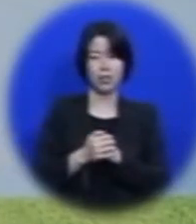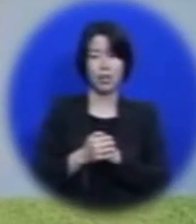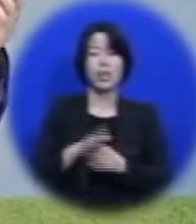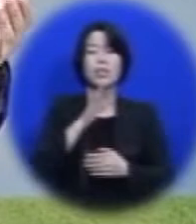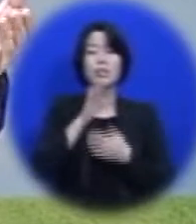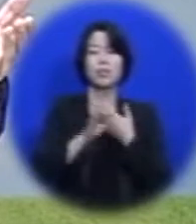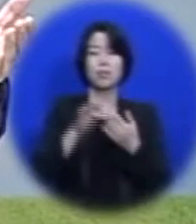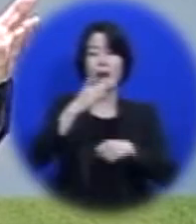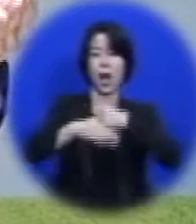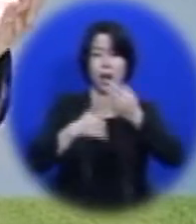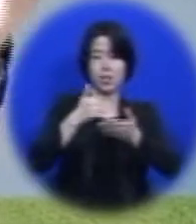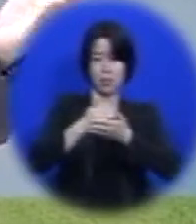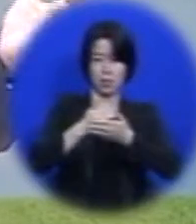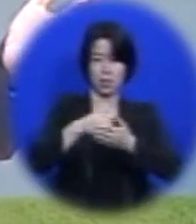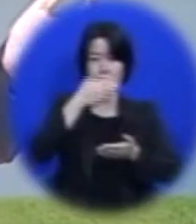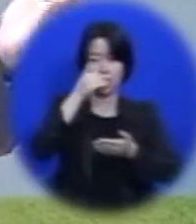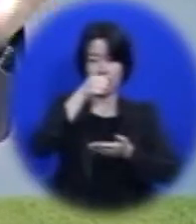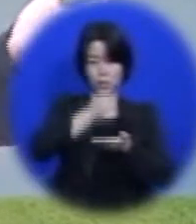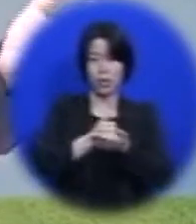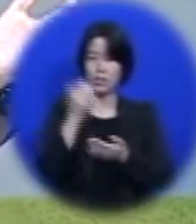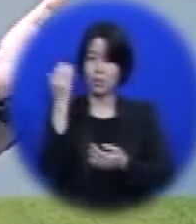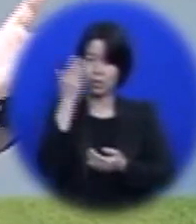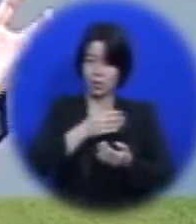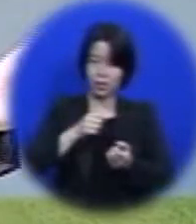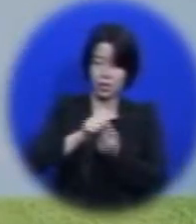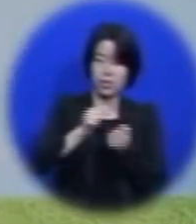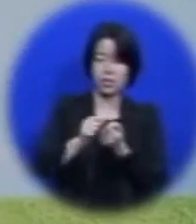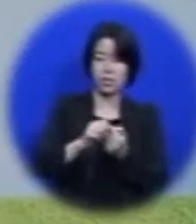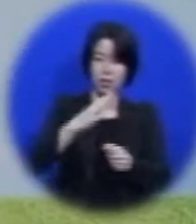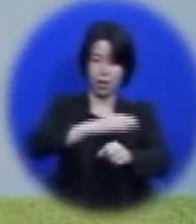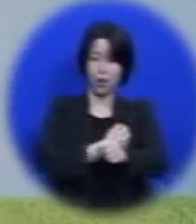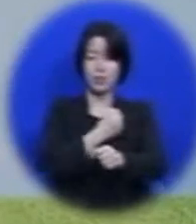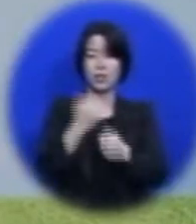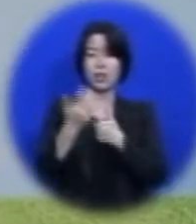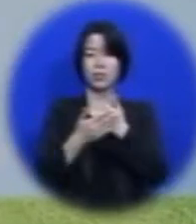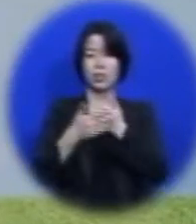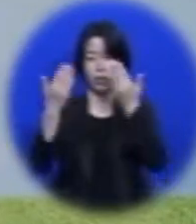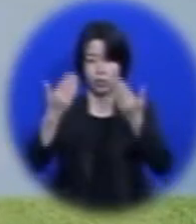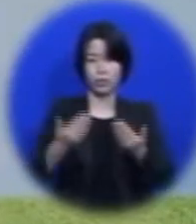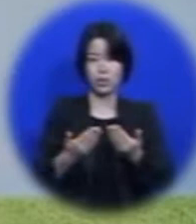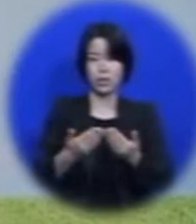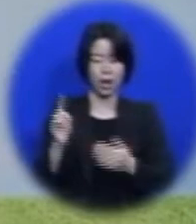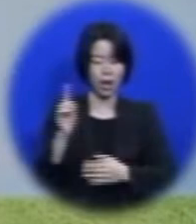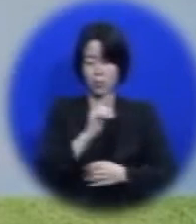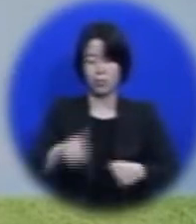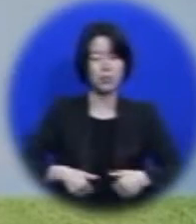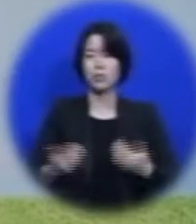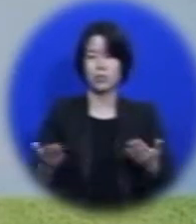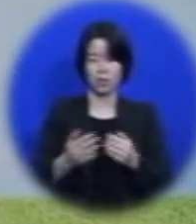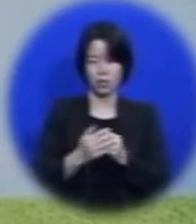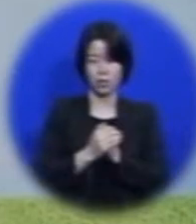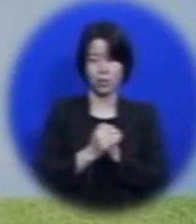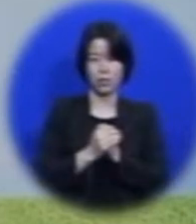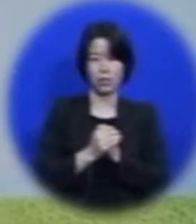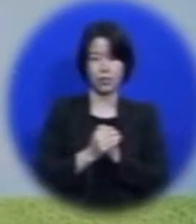그러면 하나님이 죄를 씻으시는 이 엄청난 은혜를 우리에게 주신 게 아무 소용이 없습니다.